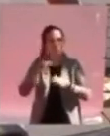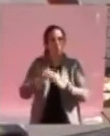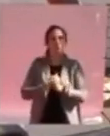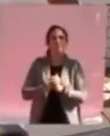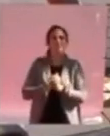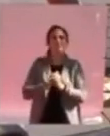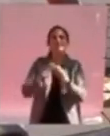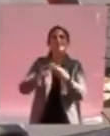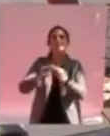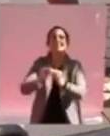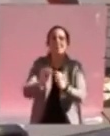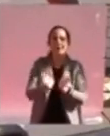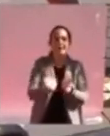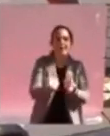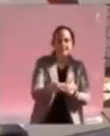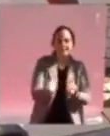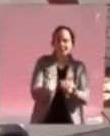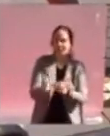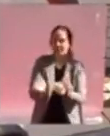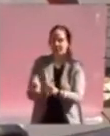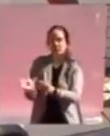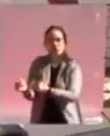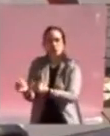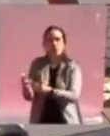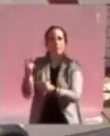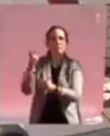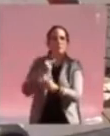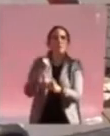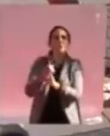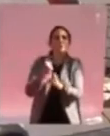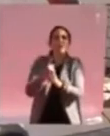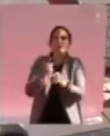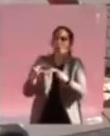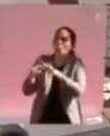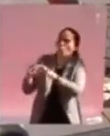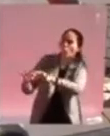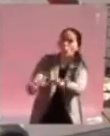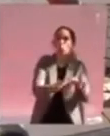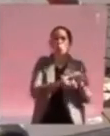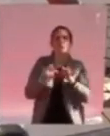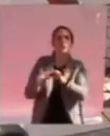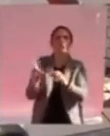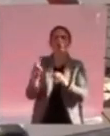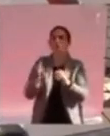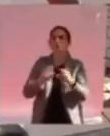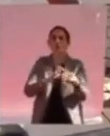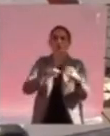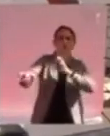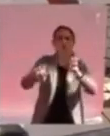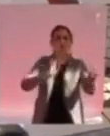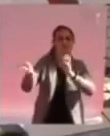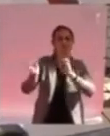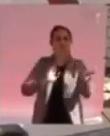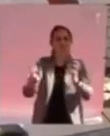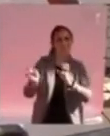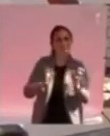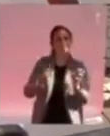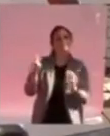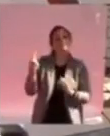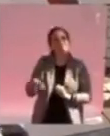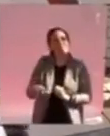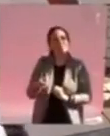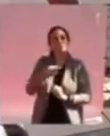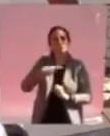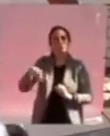classificazione che deve unire e non dividere è per questo che noi lo immaginiamo dentro un